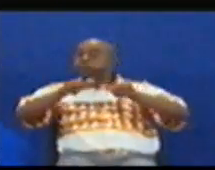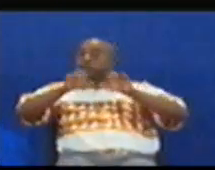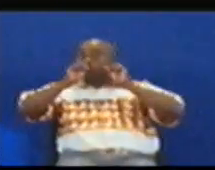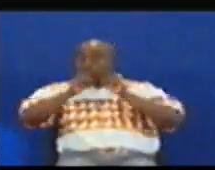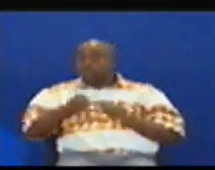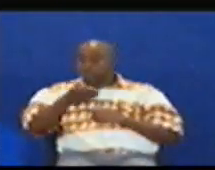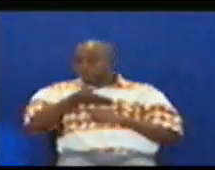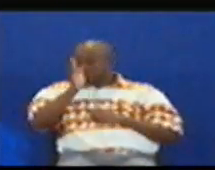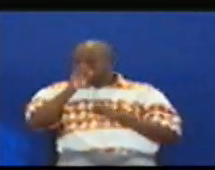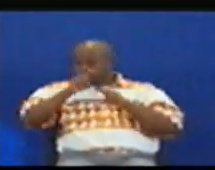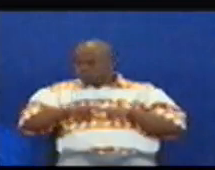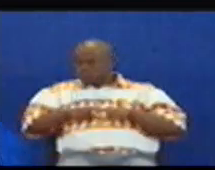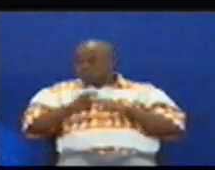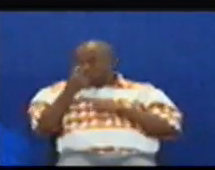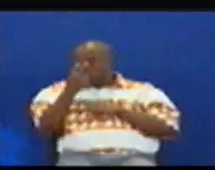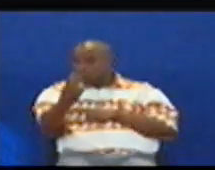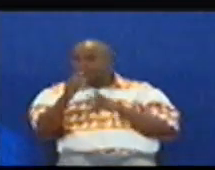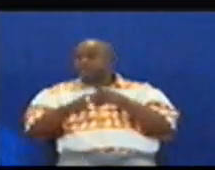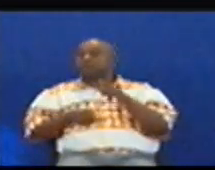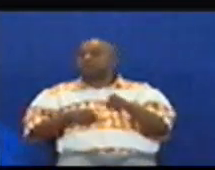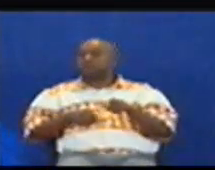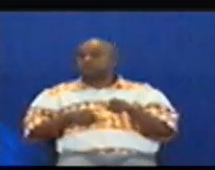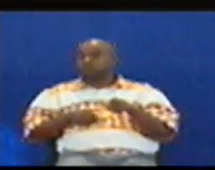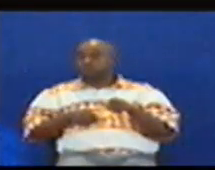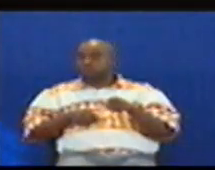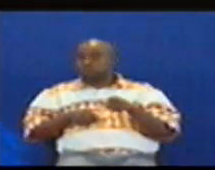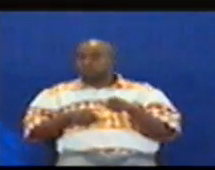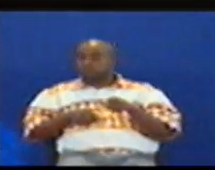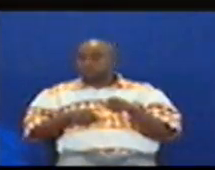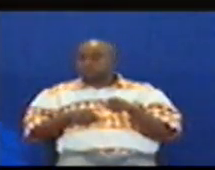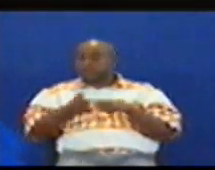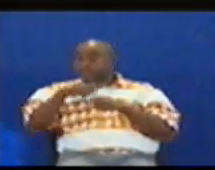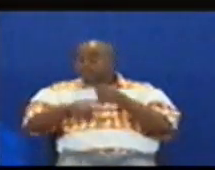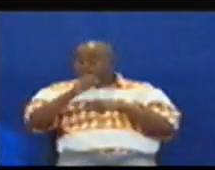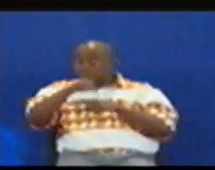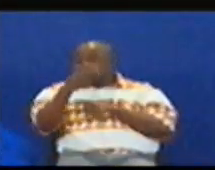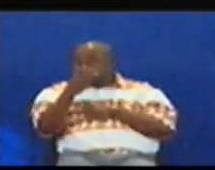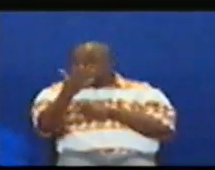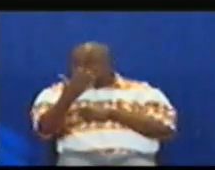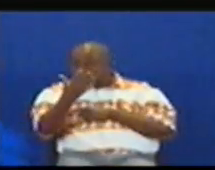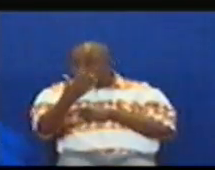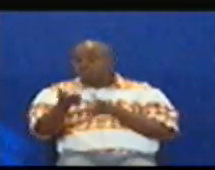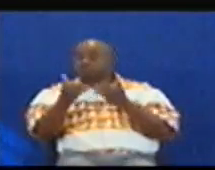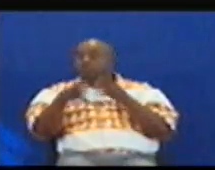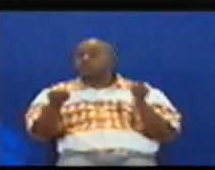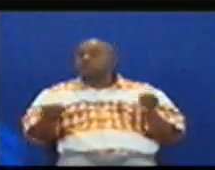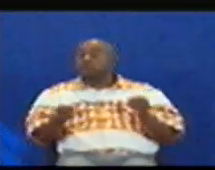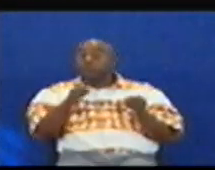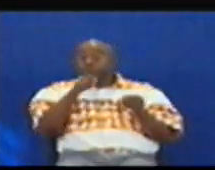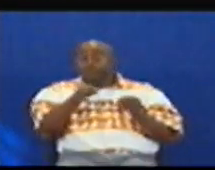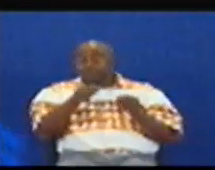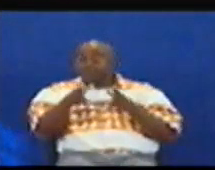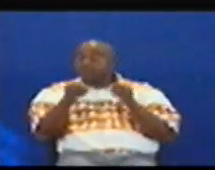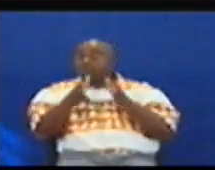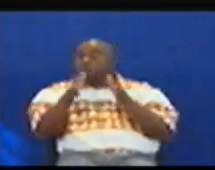projection. Taifa letu kama Watanzania tunakwenda kuathirika ndani ya kipindi cha miezi mitano, na hii itakwenda kuleta madhara makubwa